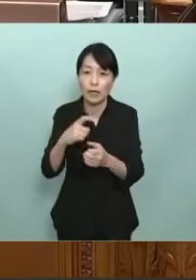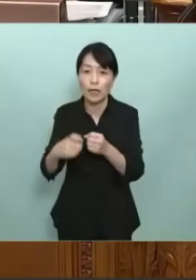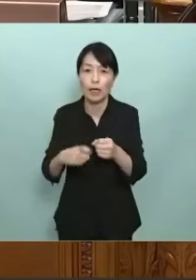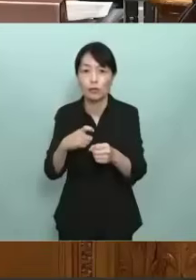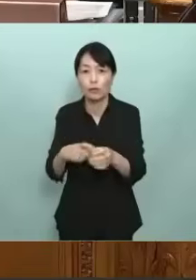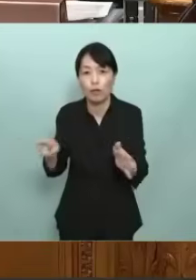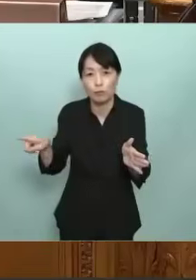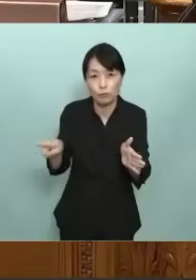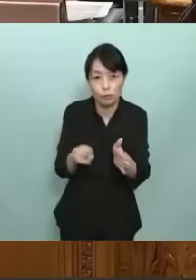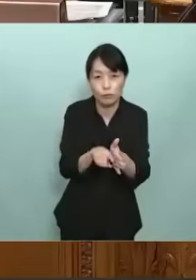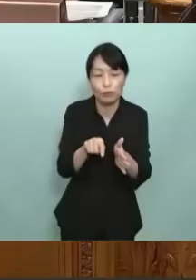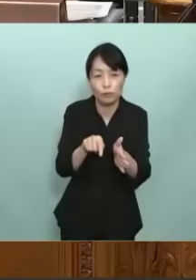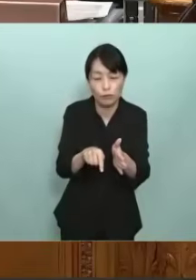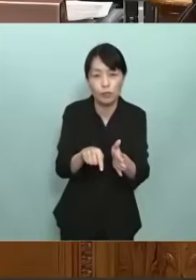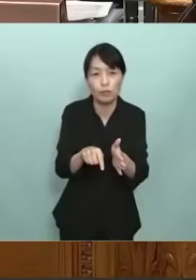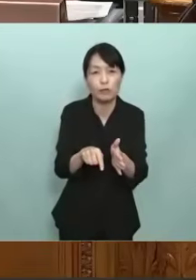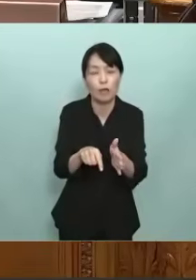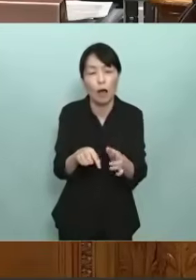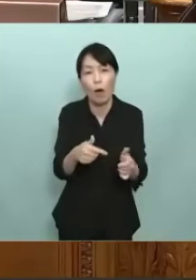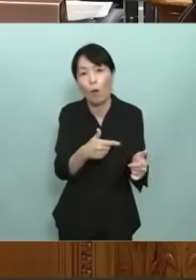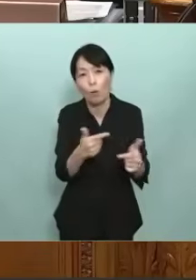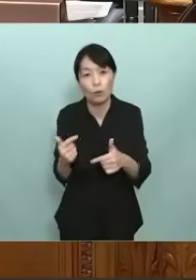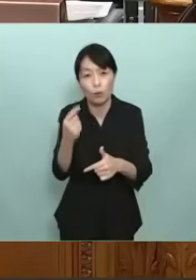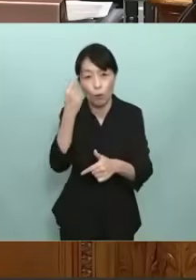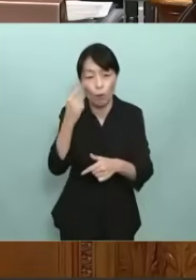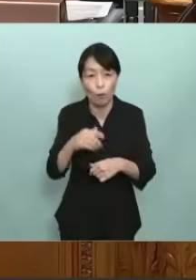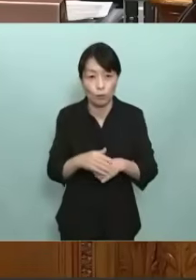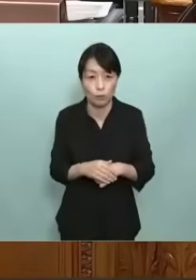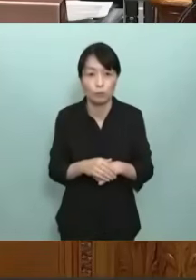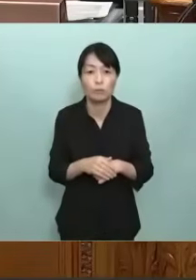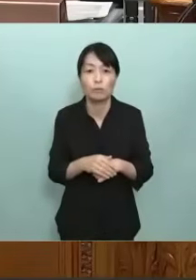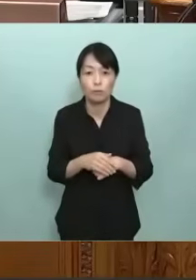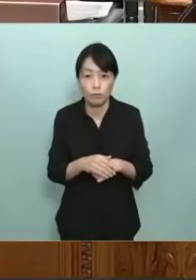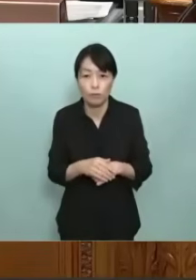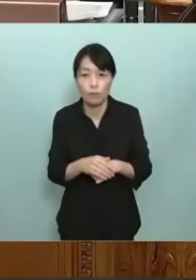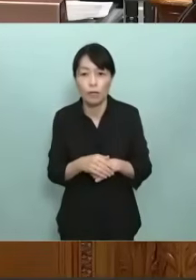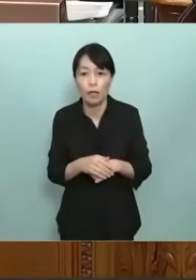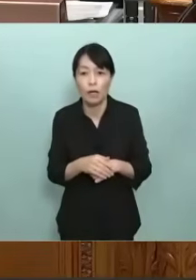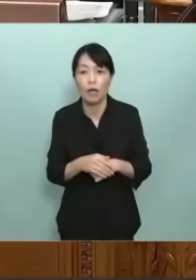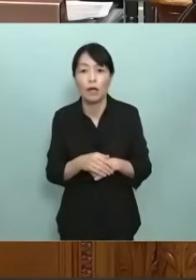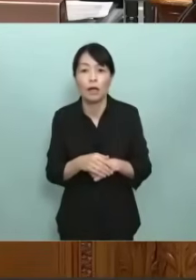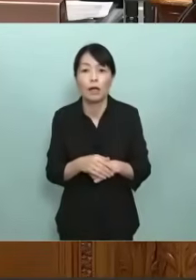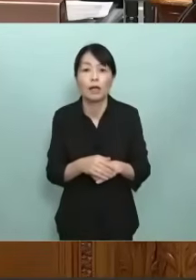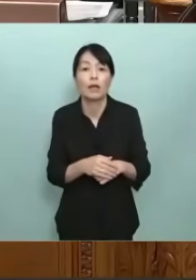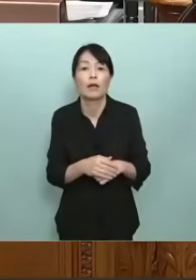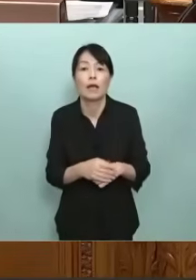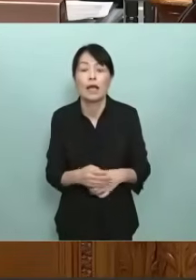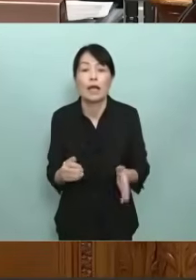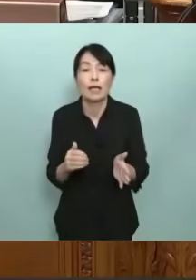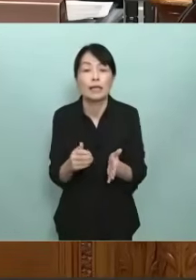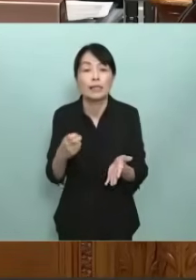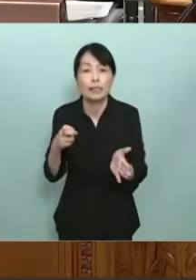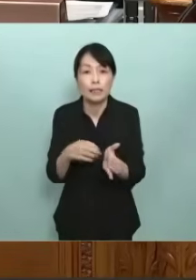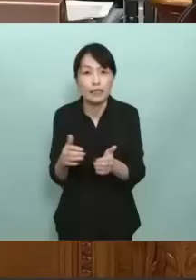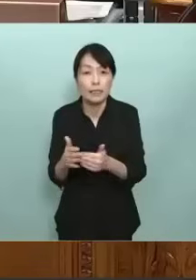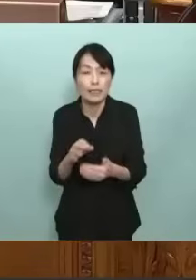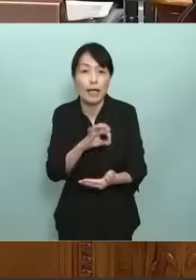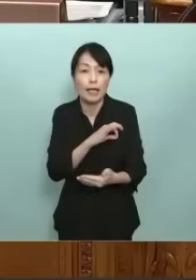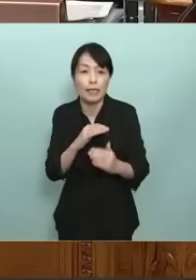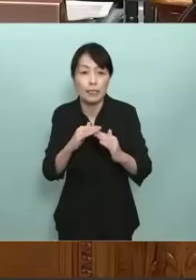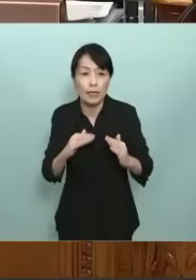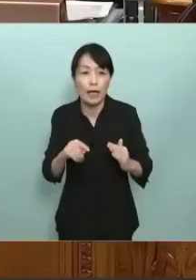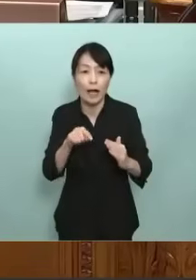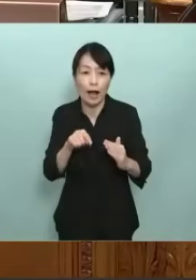と言わざるを得ません原子力規制委員会の独立性が尊重されるのは当然ですが審査業務のさらなる